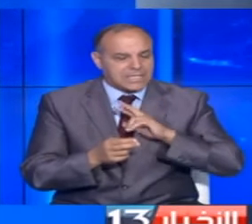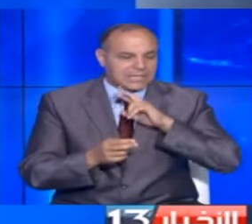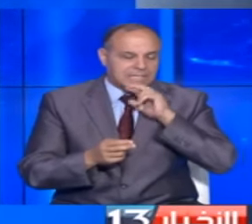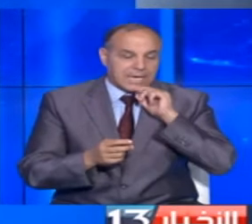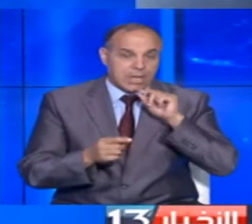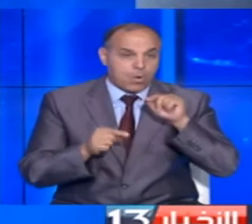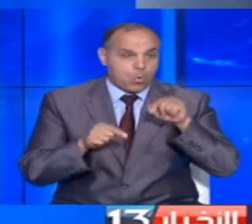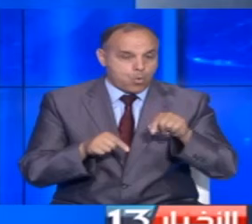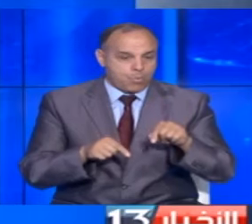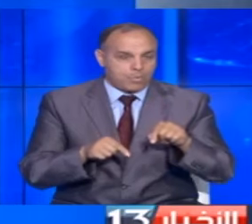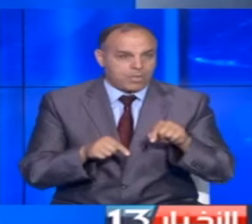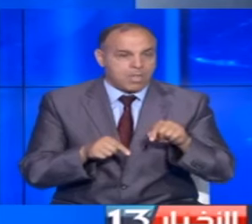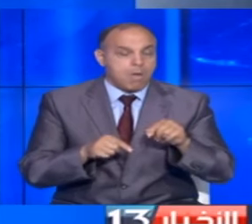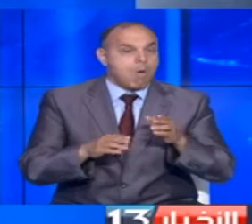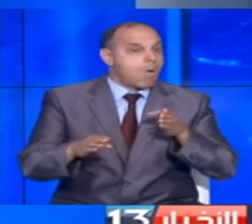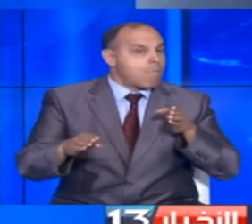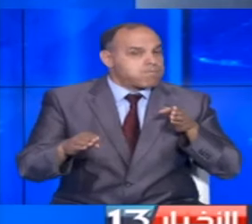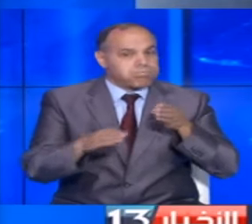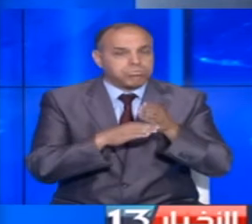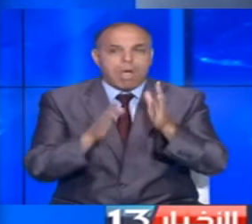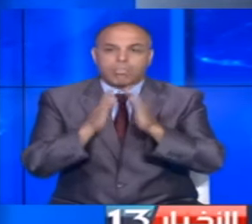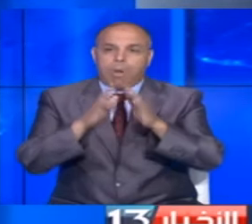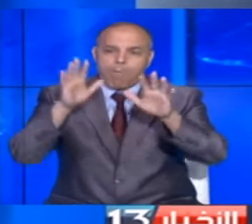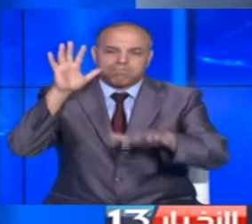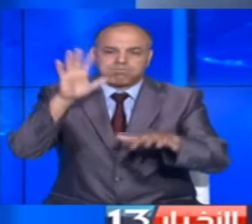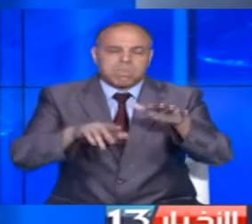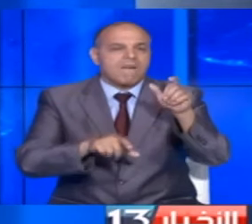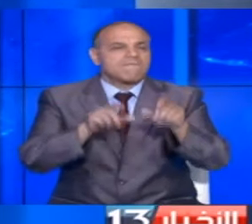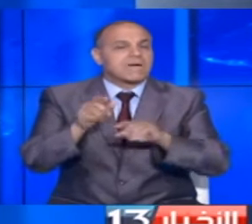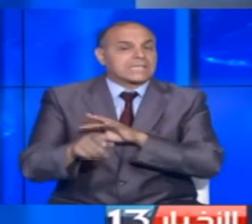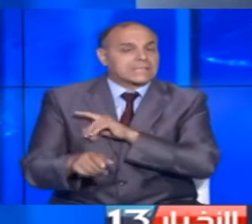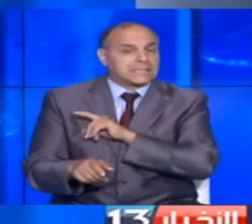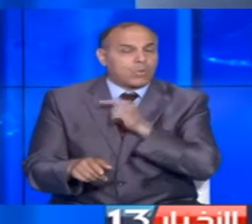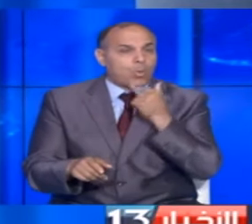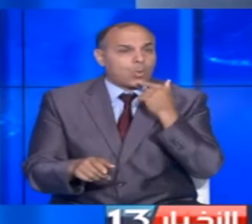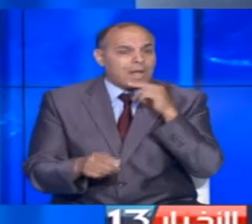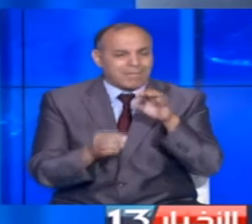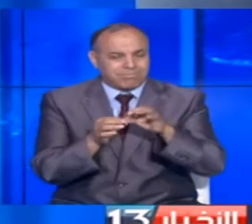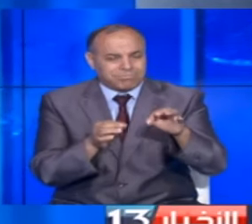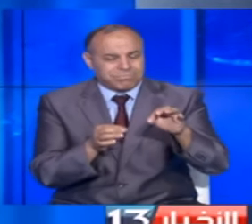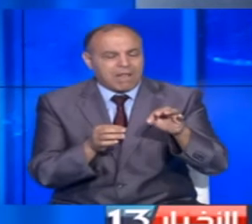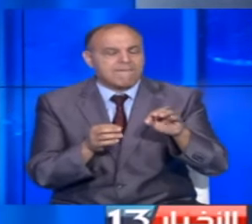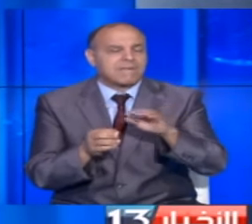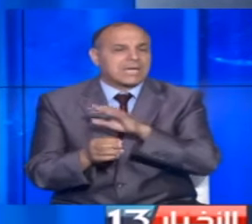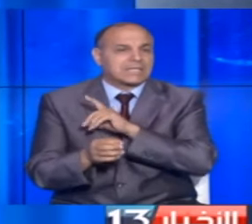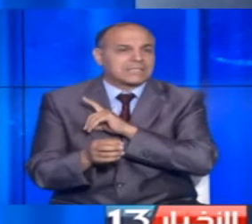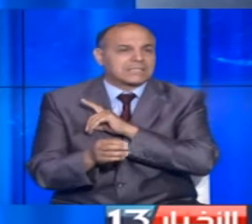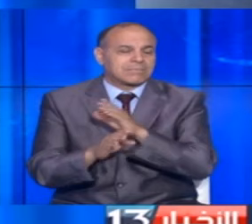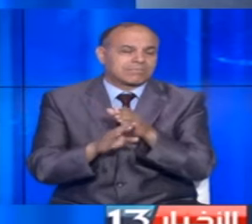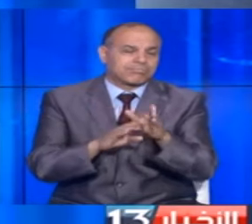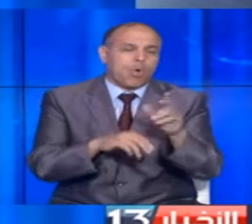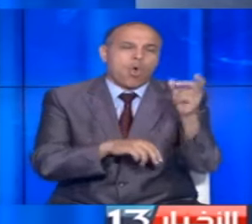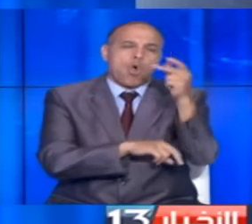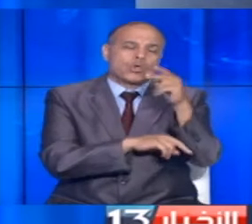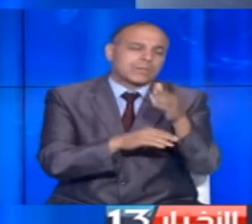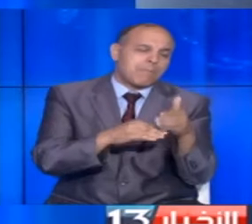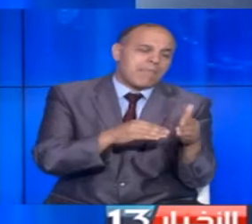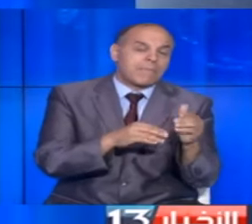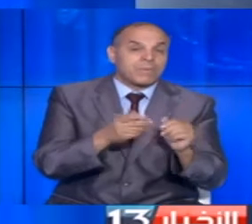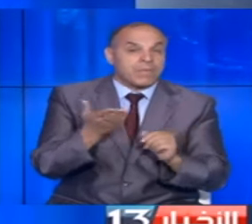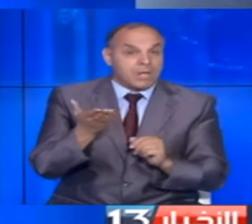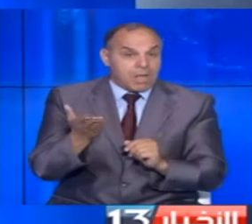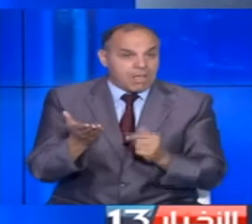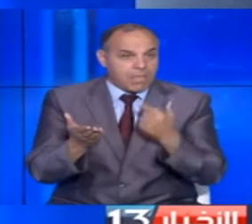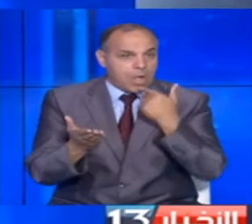اليوم في عمليات هدم منازل الفلسطينيين في قريه فلسطينيه بضواحي القدس الشرقيه المحتله